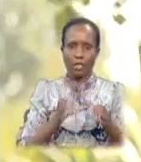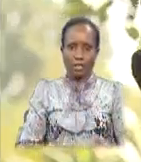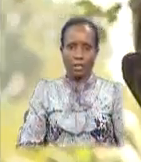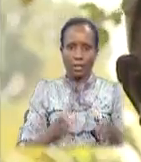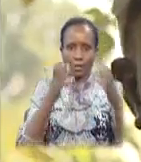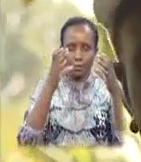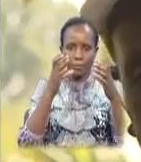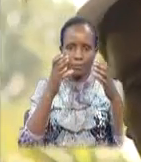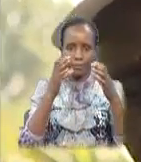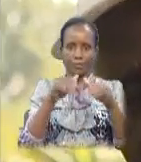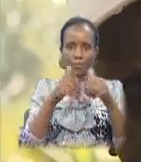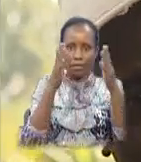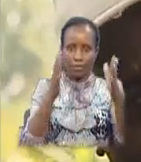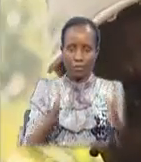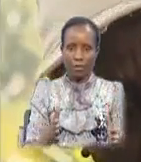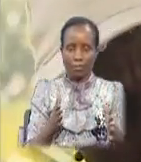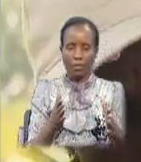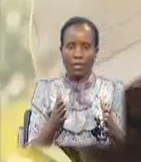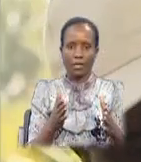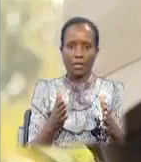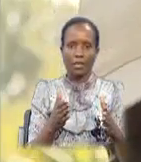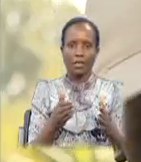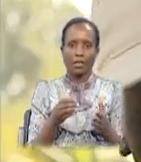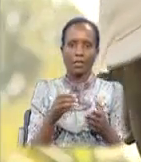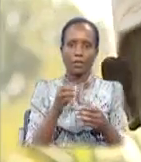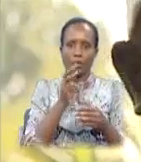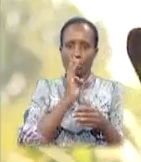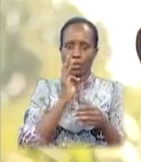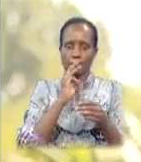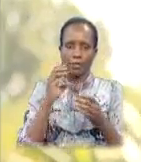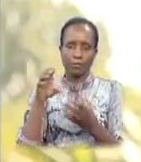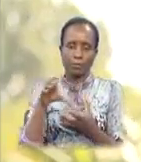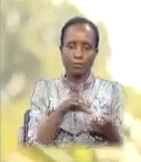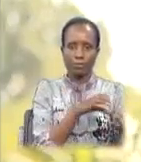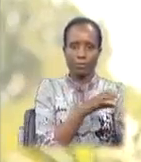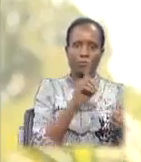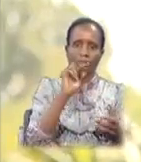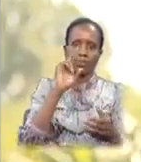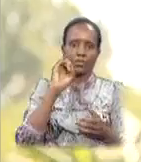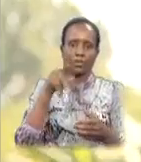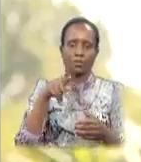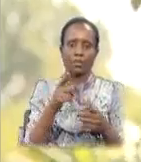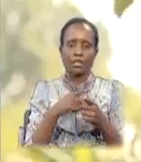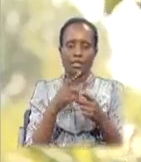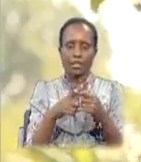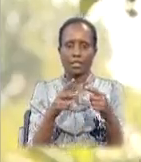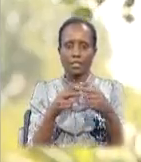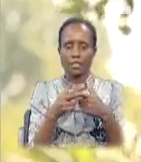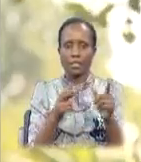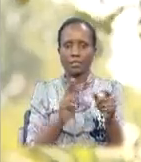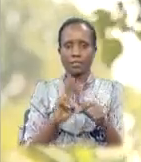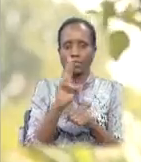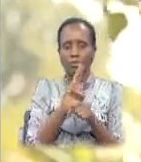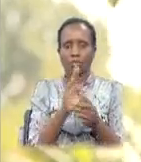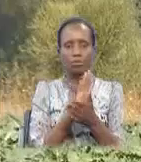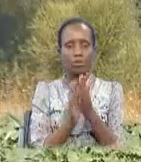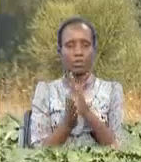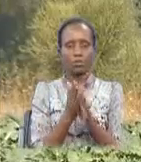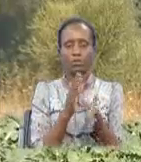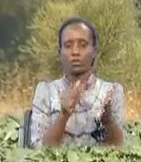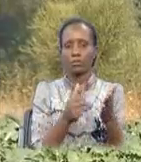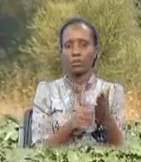yeye anaweka kwa drips, basi inaanza kunyunyizia bila matatizo.